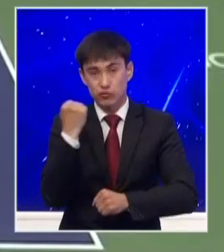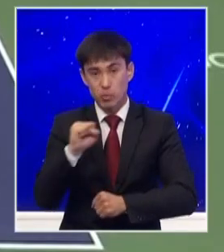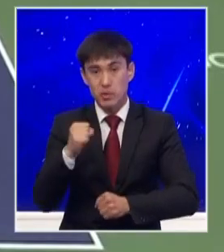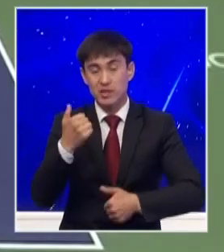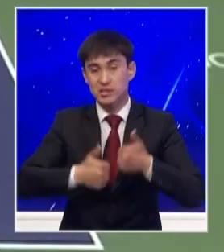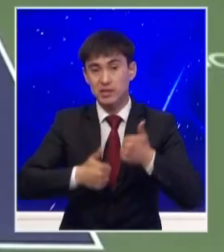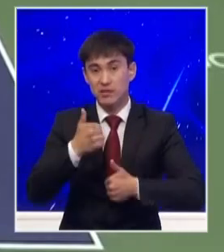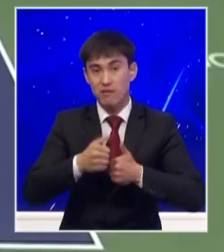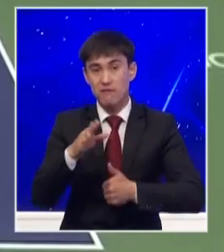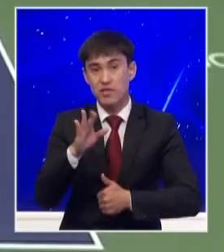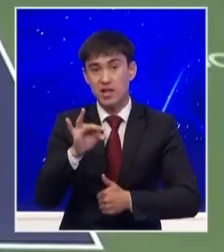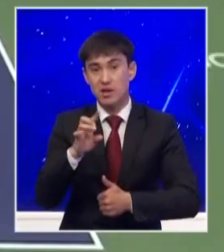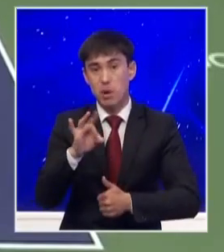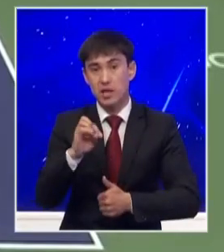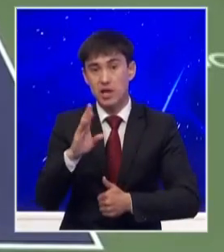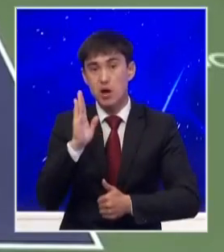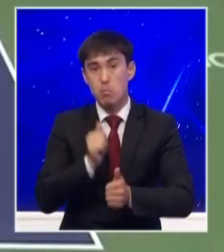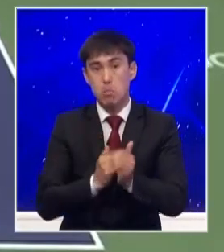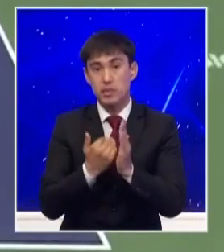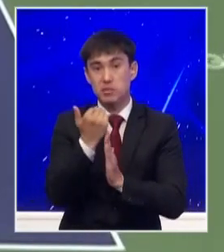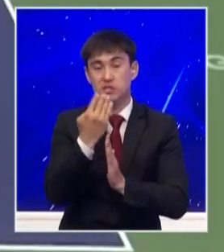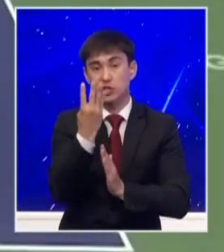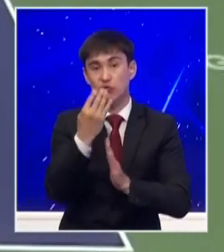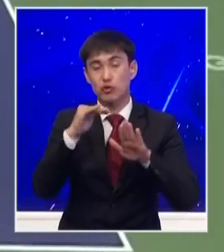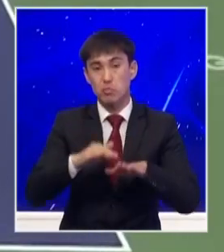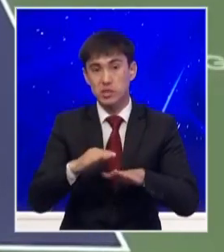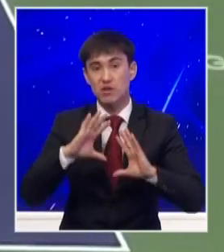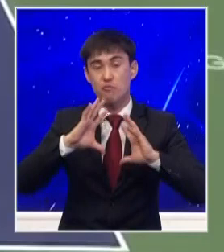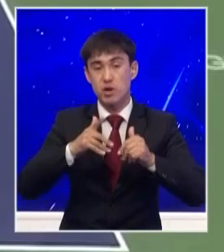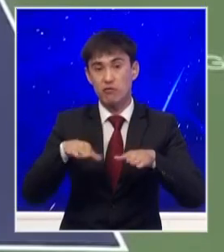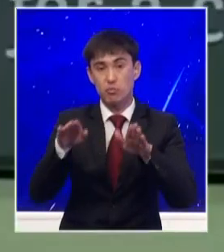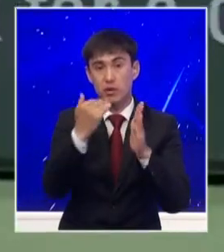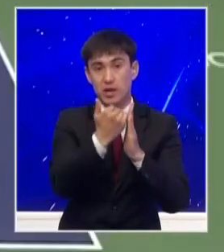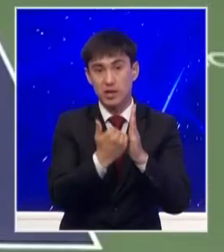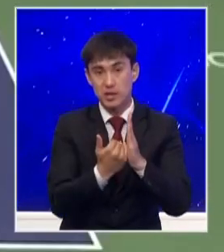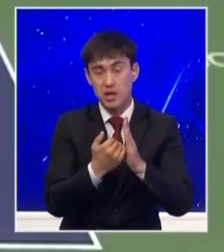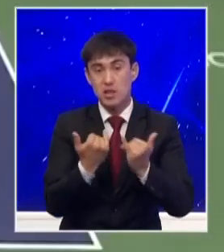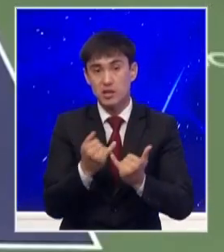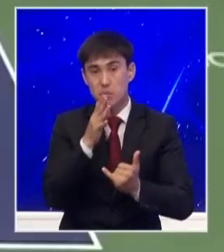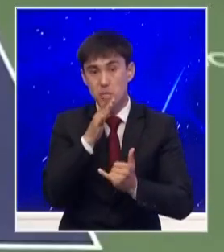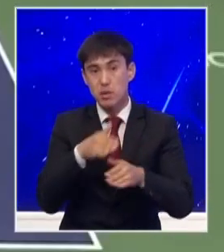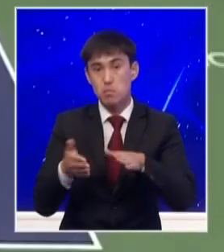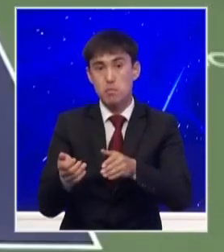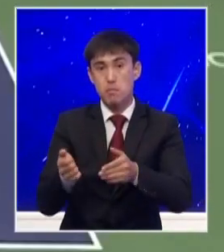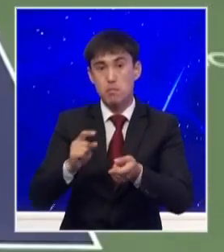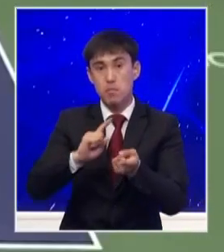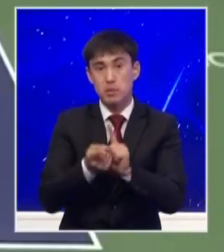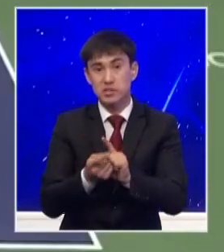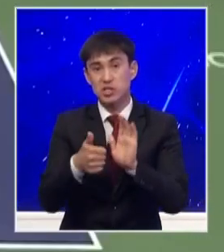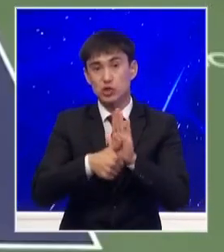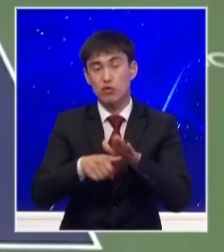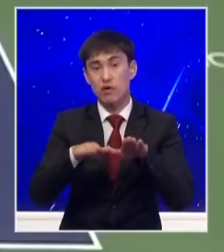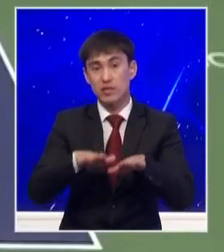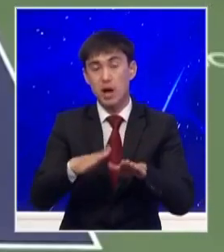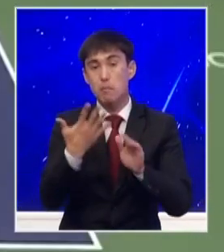на соревнованиях Виталия Рыбакина поднимется на 4-ю строчку в мировом рейтинге. На данный момент она переместилась с 6-го на 5-е